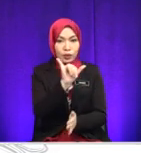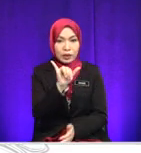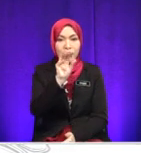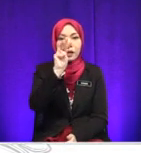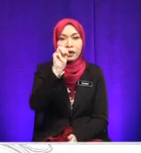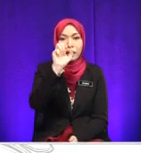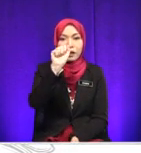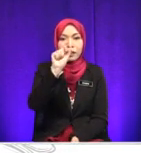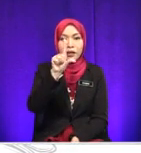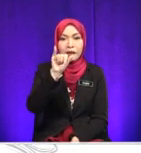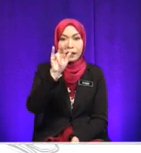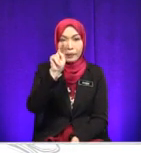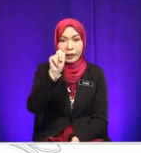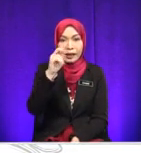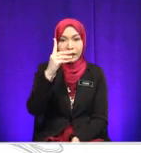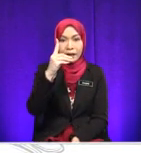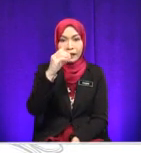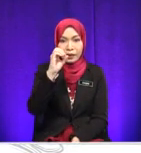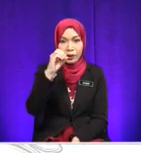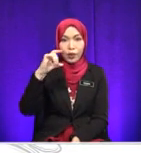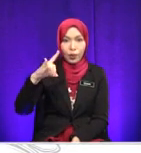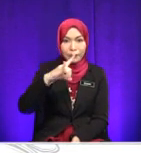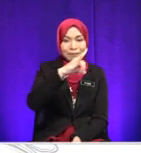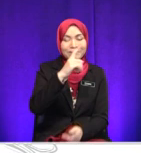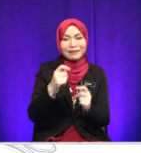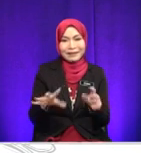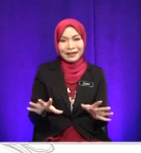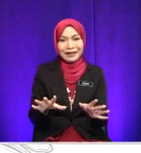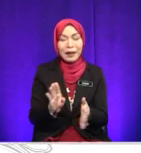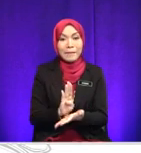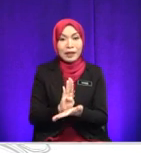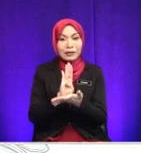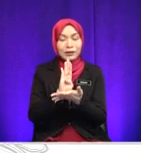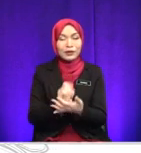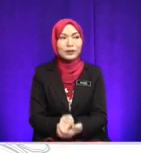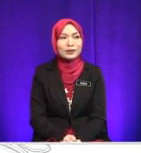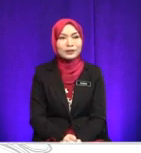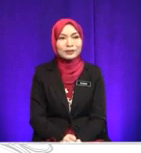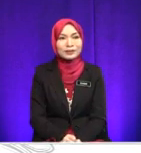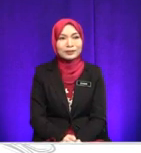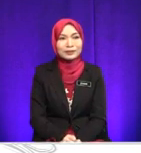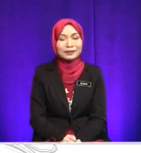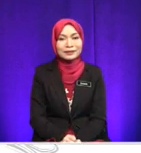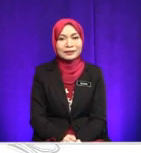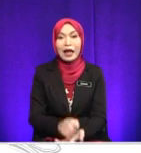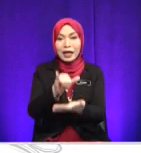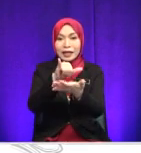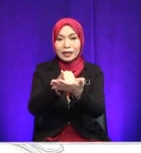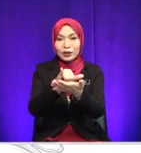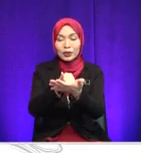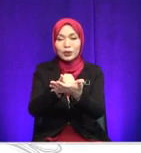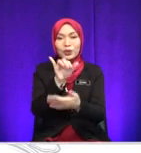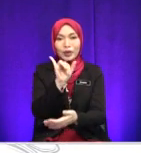5 April 2020. Okey, baik. Itu Puniten punya pembacaan,